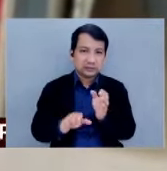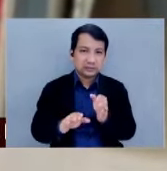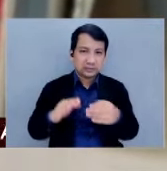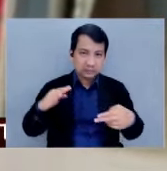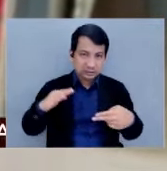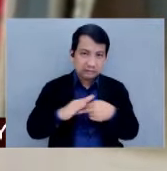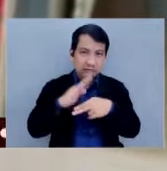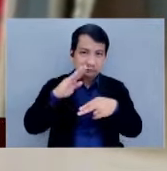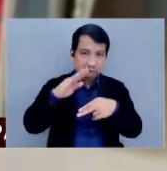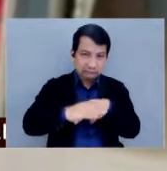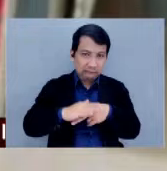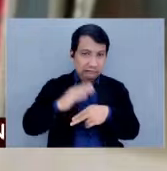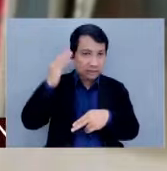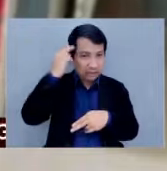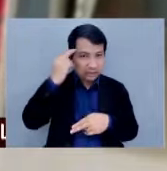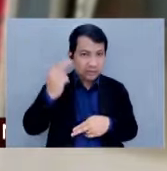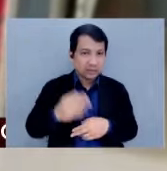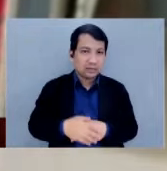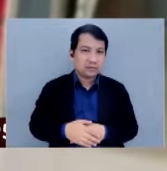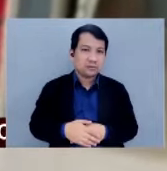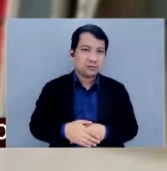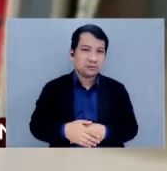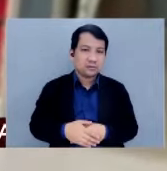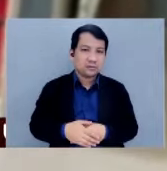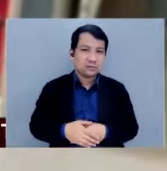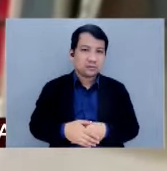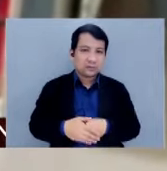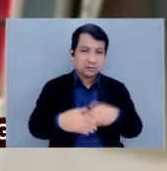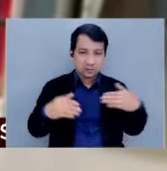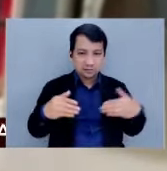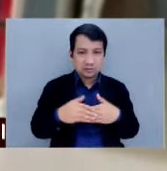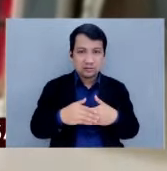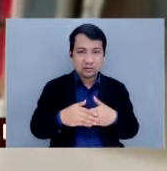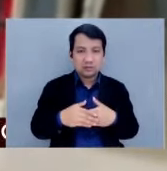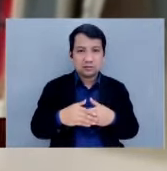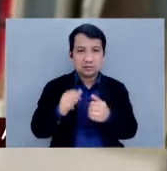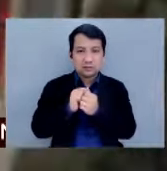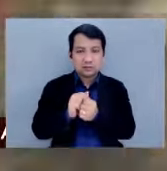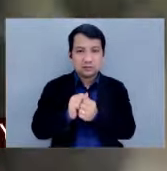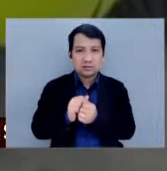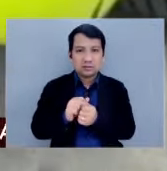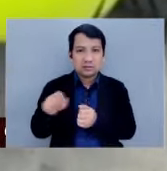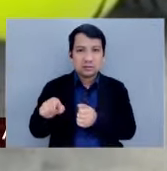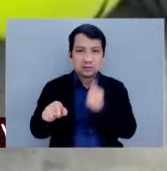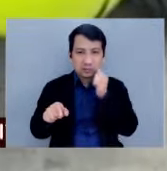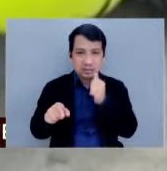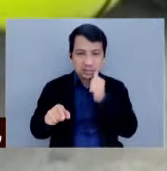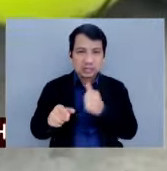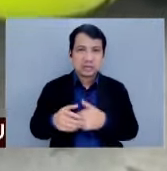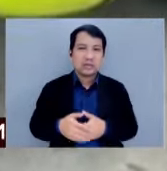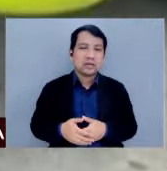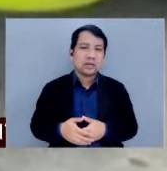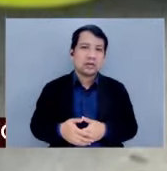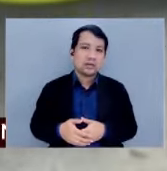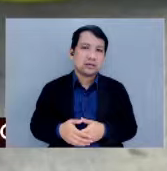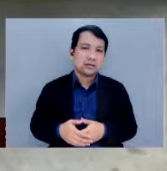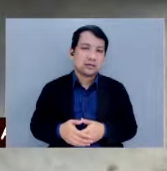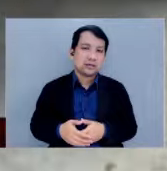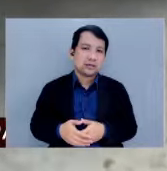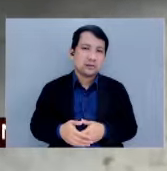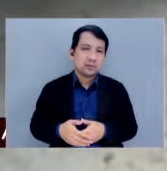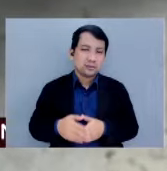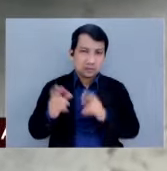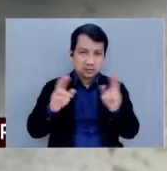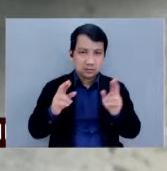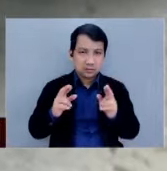napalakalang ang saka yung motor pari nag-stop ang motor kasama yung babae. Handang